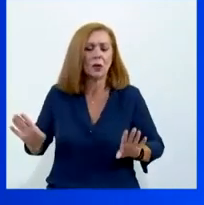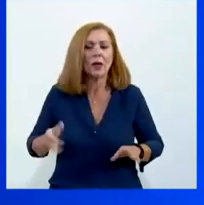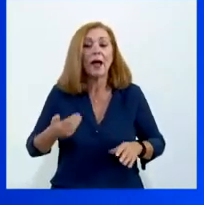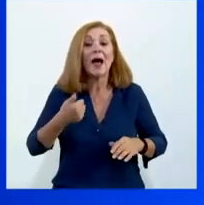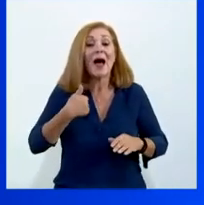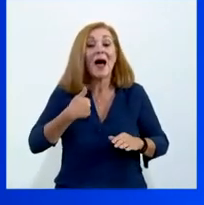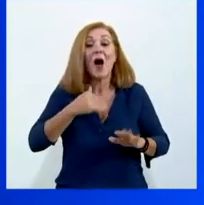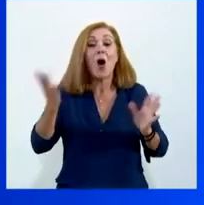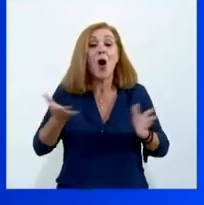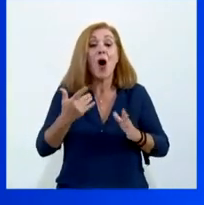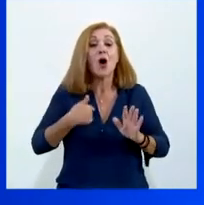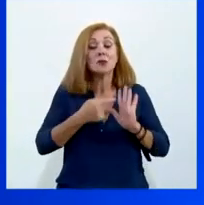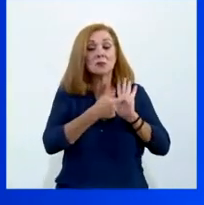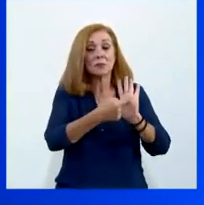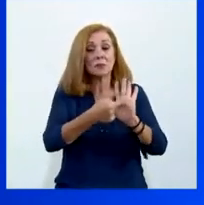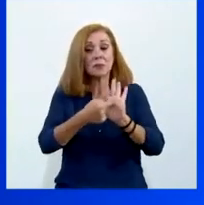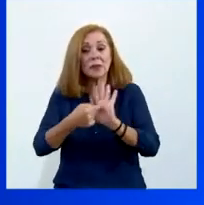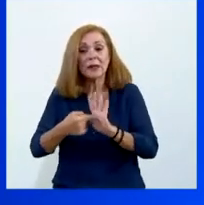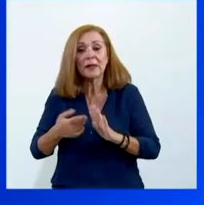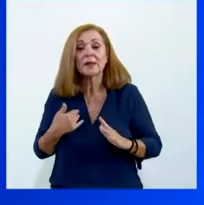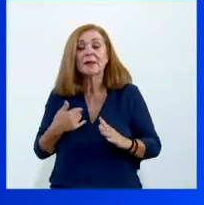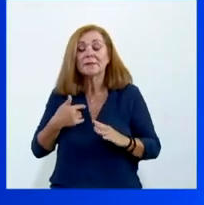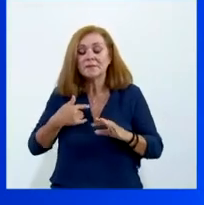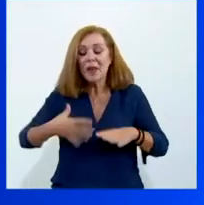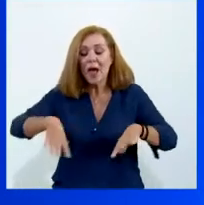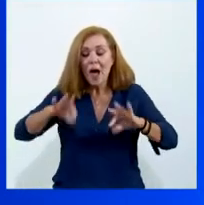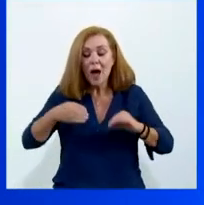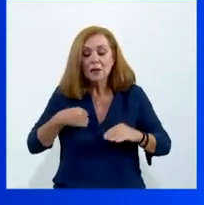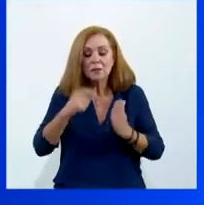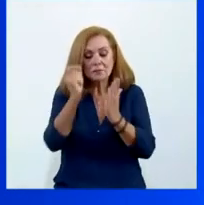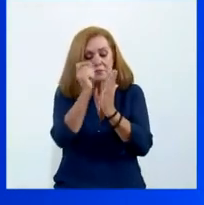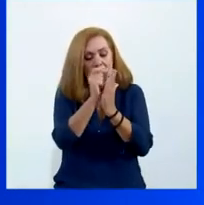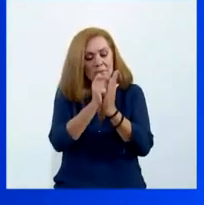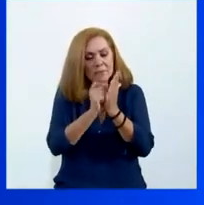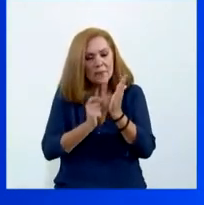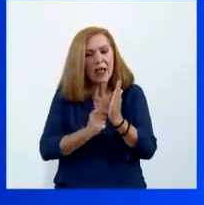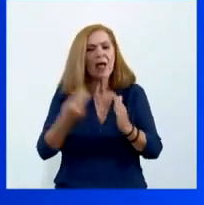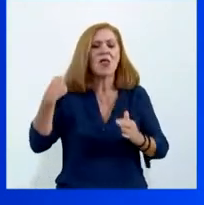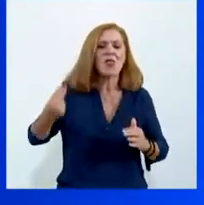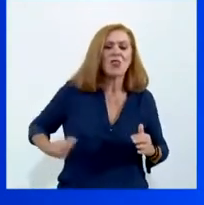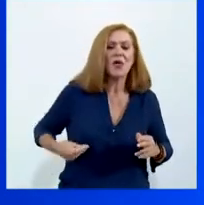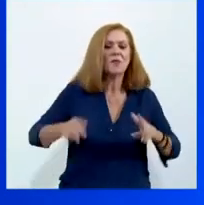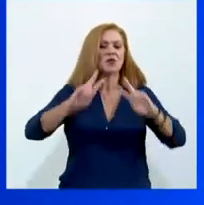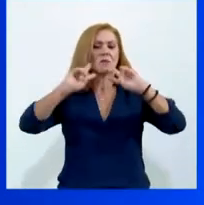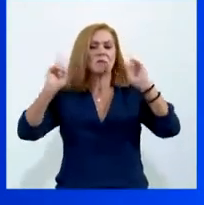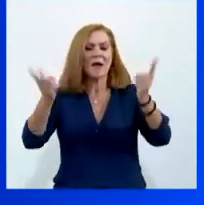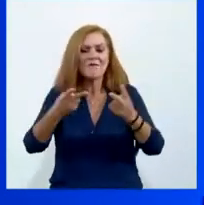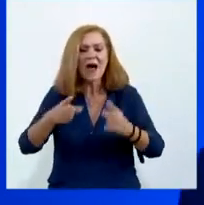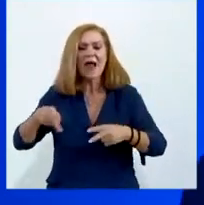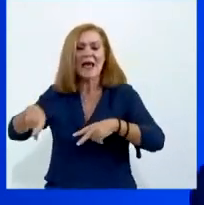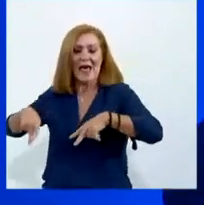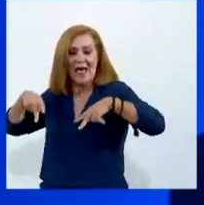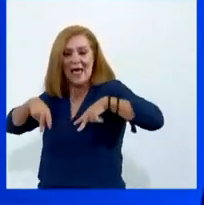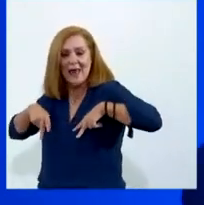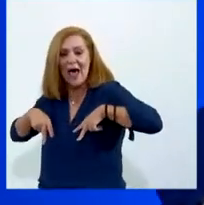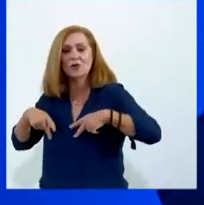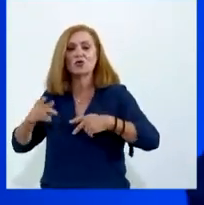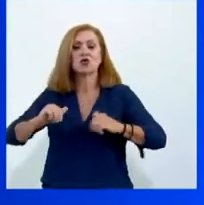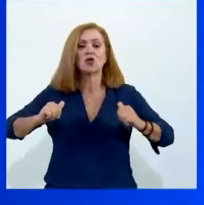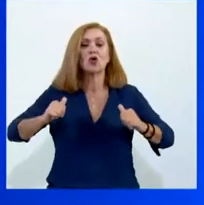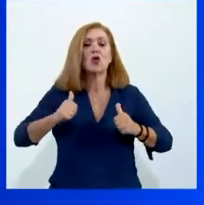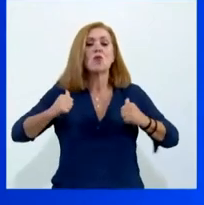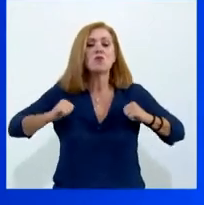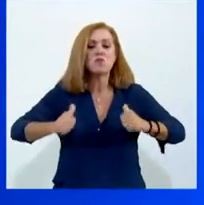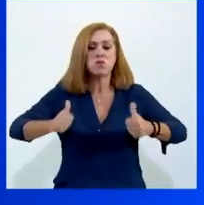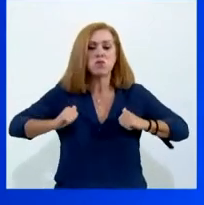παρουσιάσουμε, καθίσαμε και συγκροτημένα βάλαμε στο χαρτί τις πρωτοβουλίες των Δήμων, των Περιφερειών και του Κεντρικού Κράτους, έτσι ώστε να μπορούμε να έχουμε συγκροτημένα